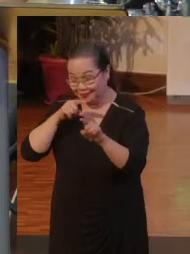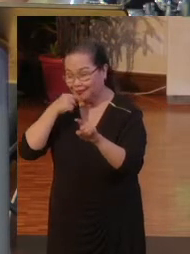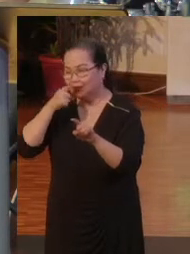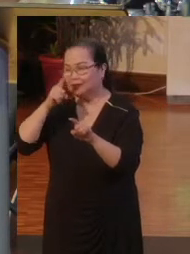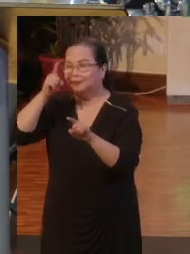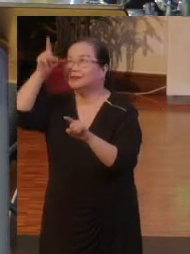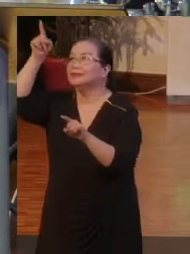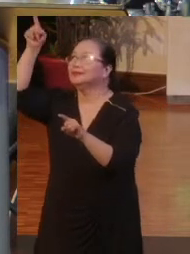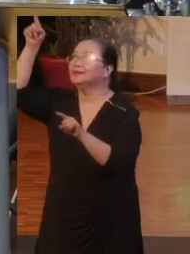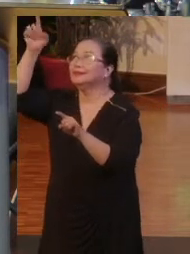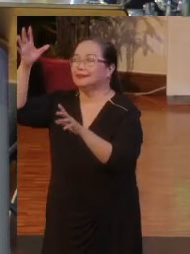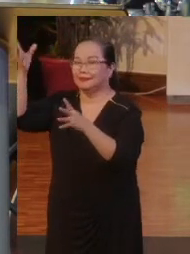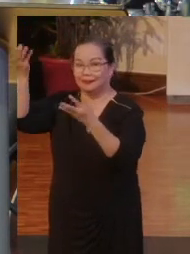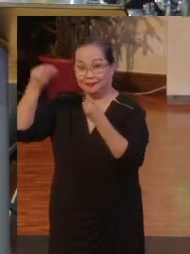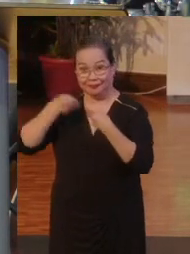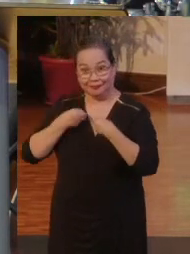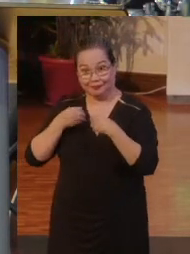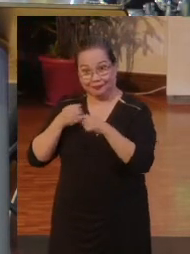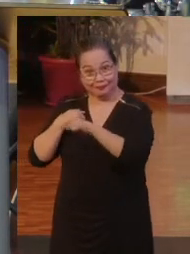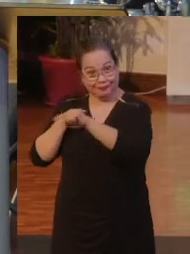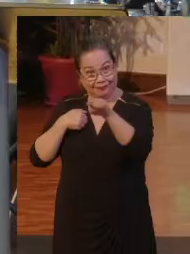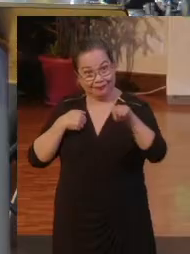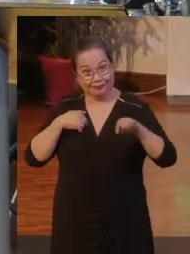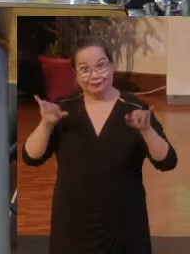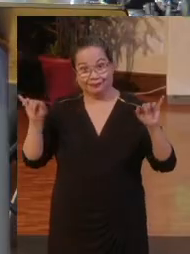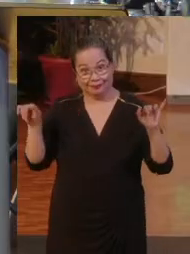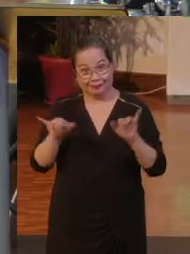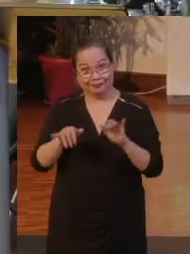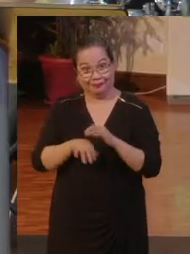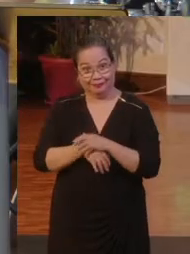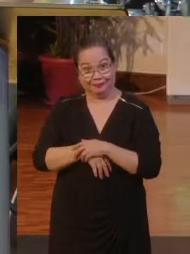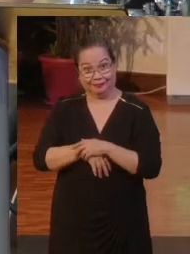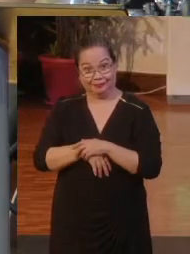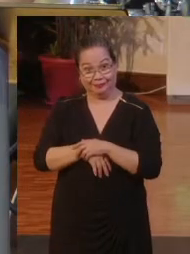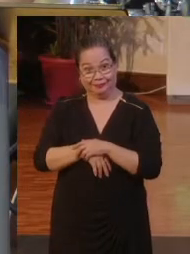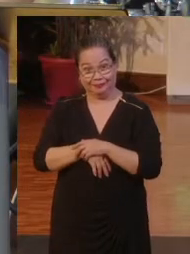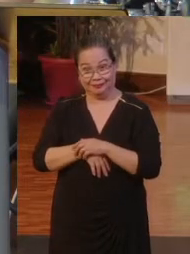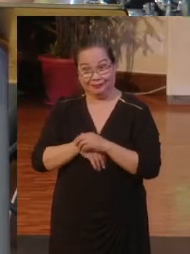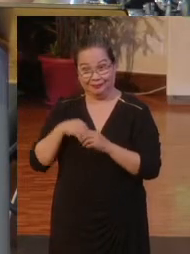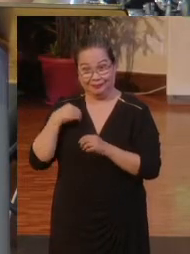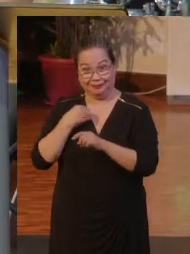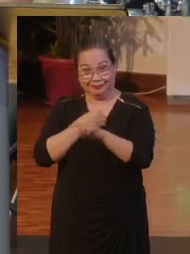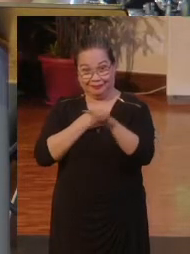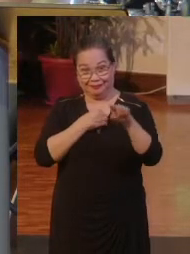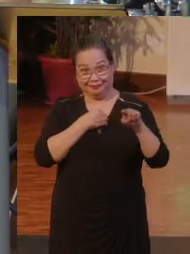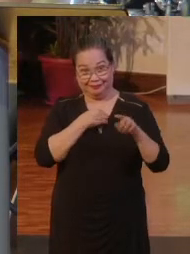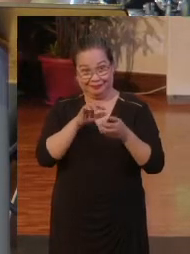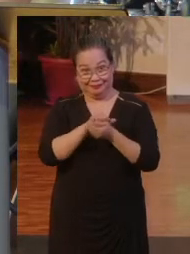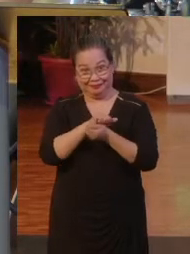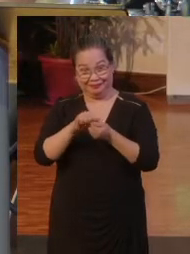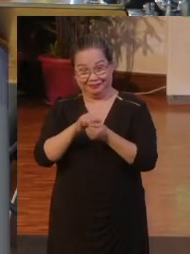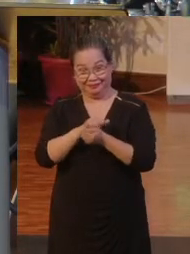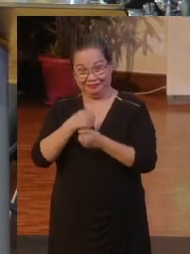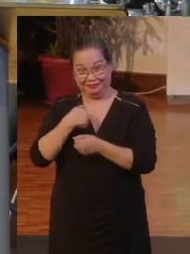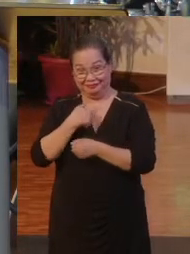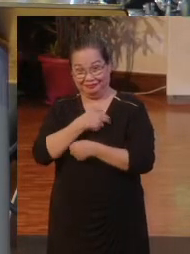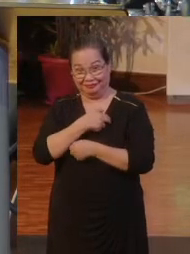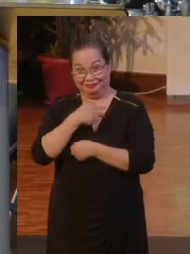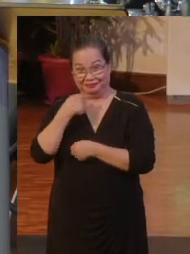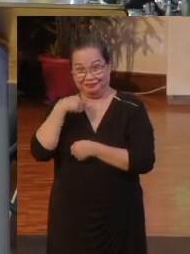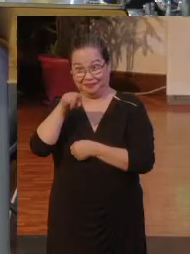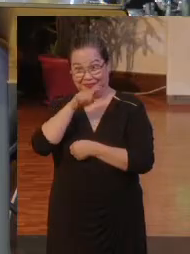kanyang pagliligtas sa atin mula sa bingit ng kapahamakan sa